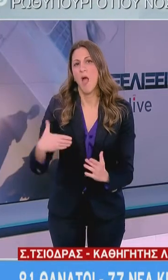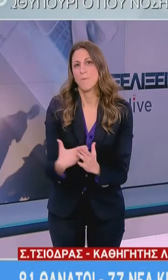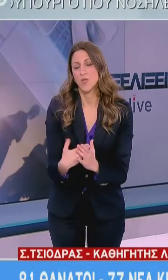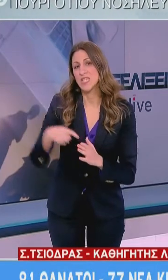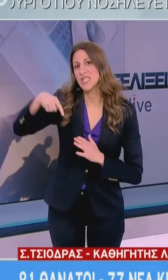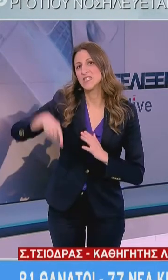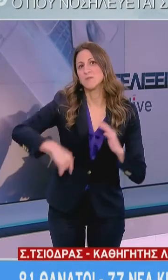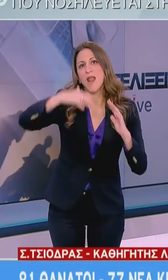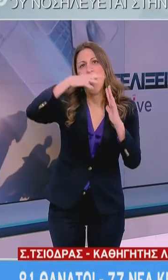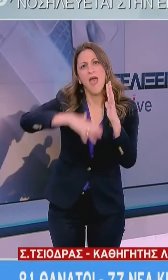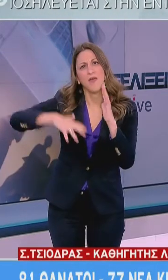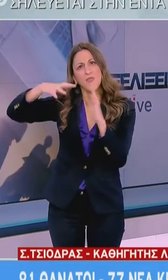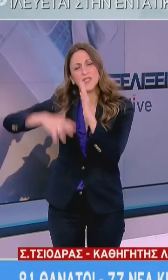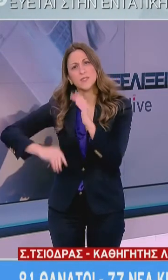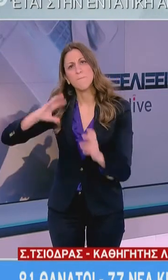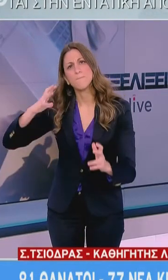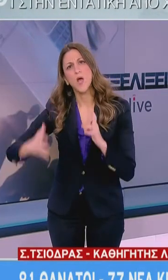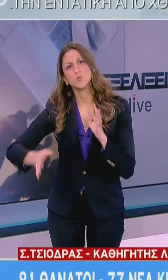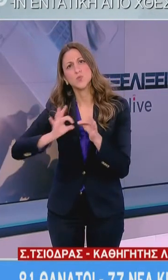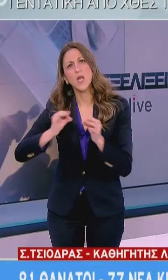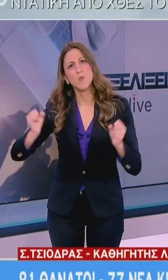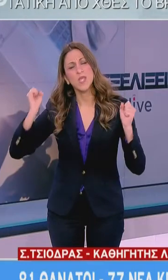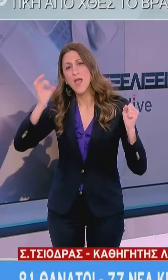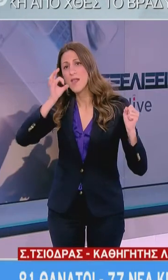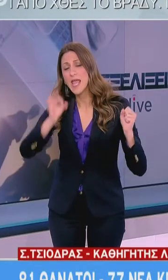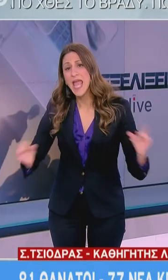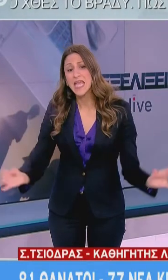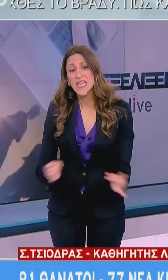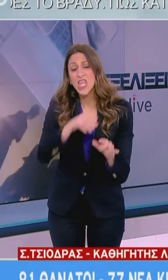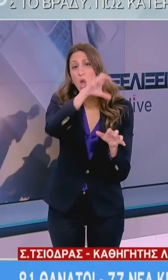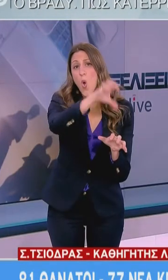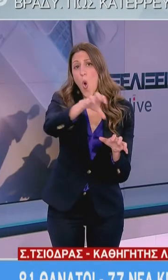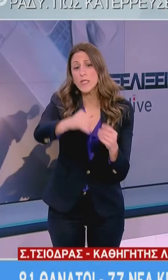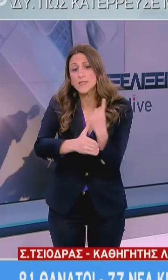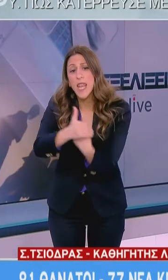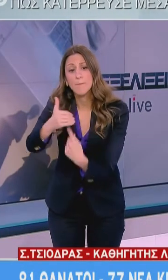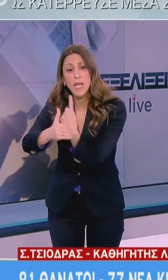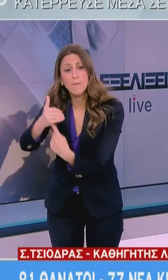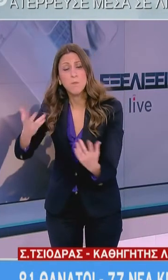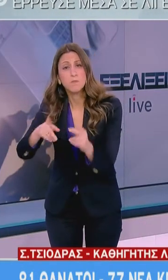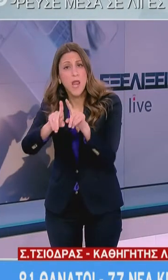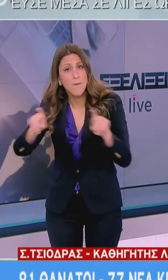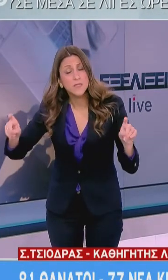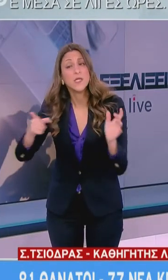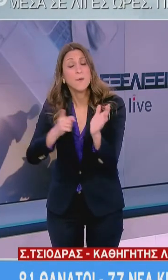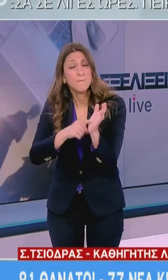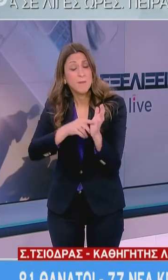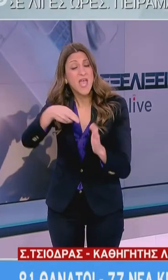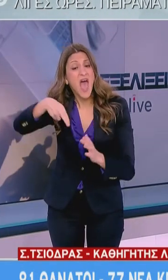Παγκόσμιου Οργανισμού Υγείας εκτιμά ότι οι χώρες που αντιμετωπίζουν ελλείψεις θα πρέπει να αυξήσουν το συνολικό αριθμό νοσηλευτών κατά ένα μέσο